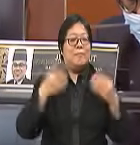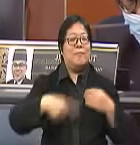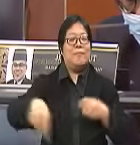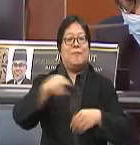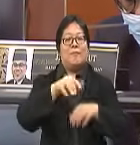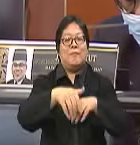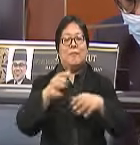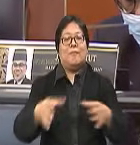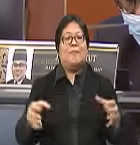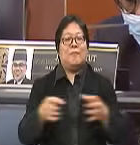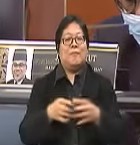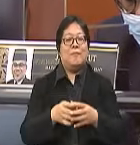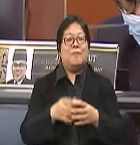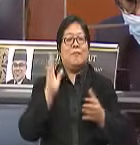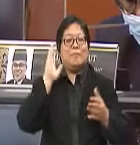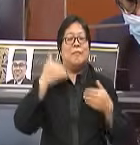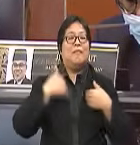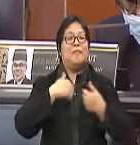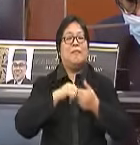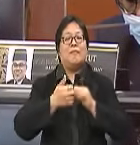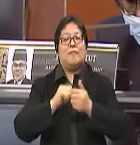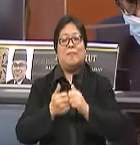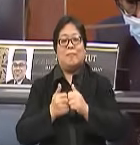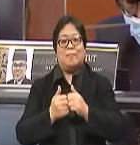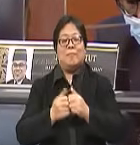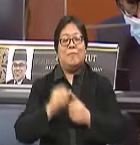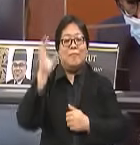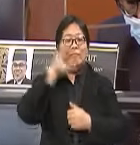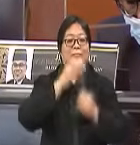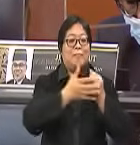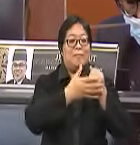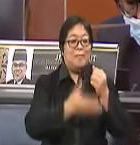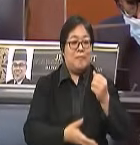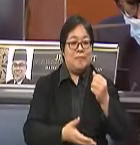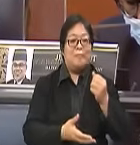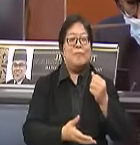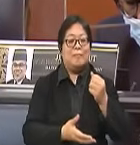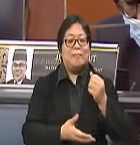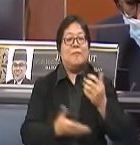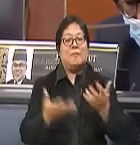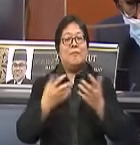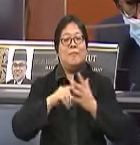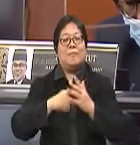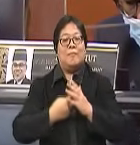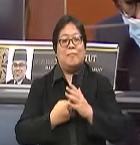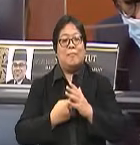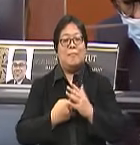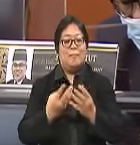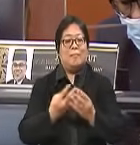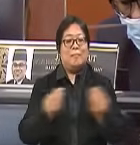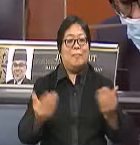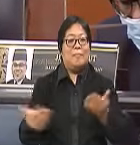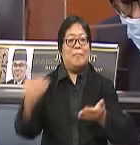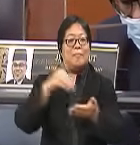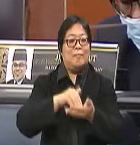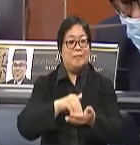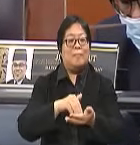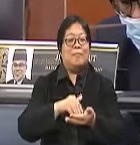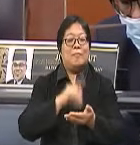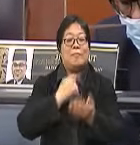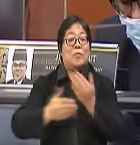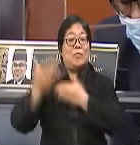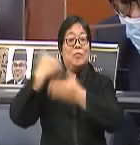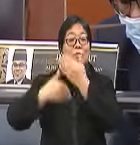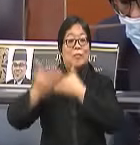kecil menghadapi kesukaran dia mau menteri bagi mencari dana yang Enggak mulakan terasa dan backup usaha